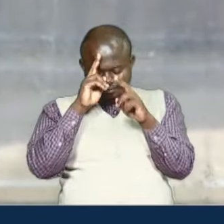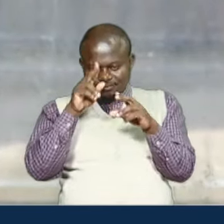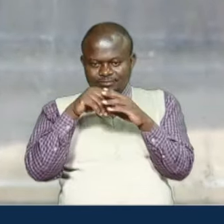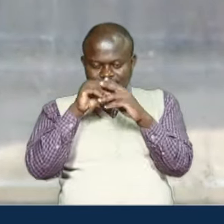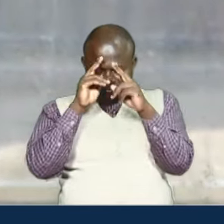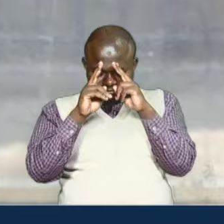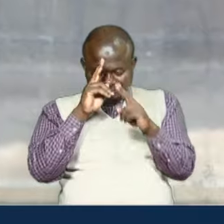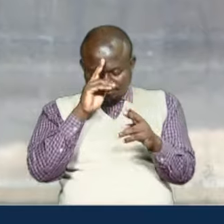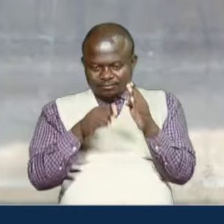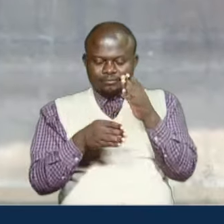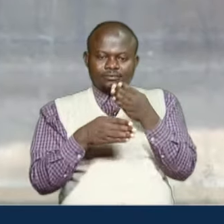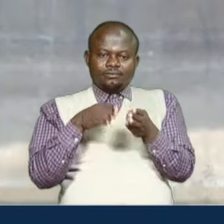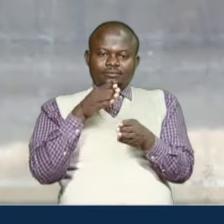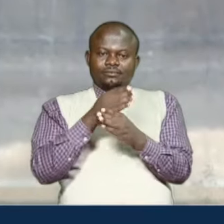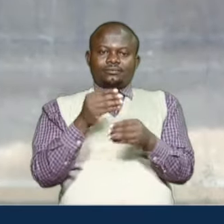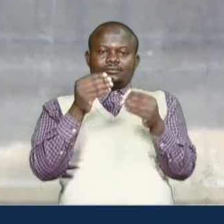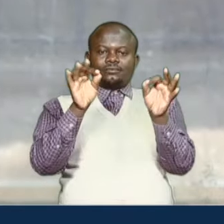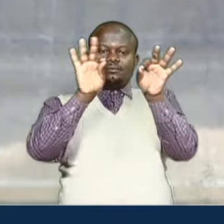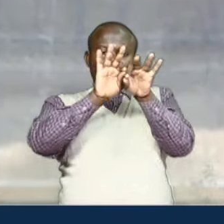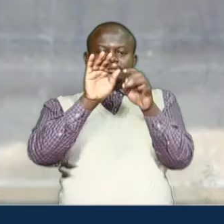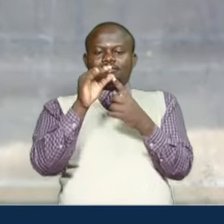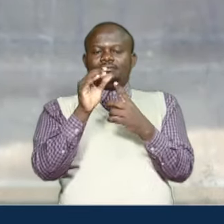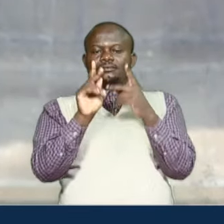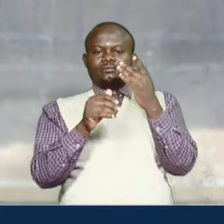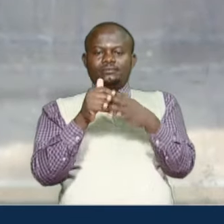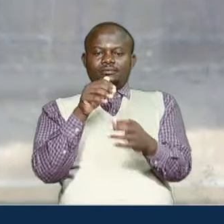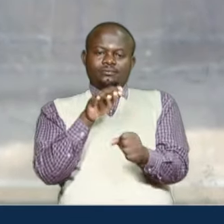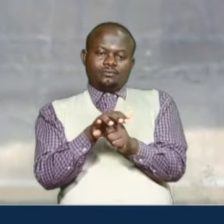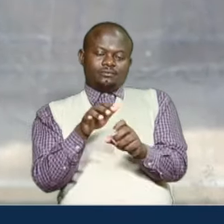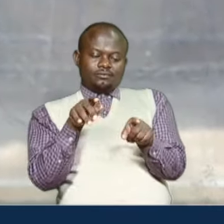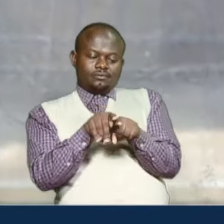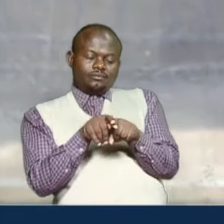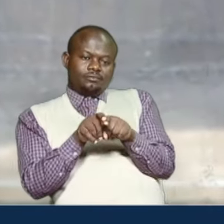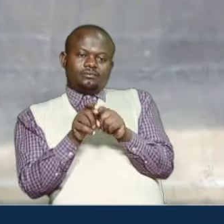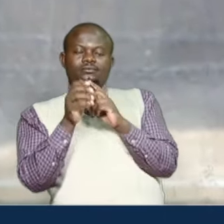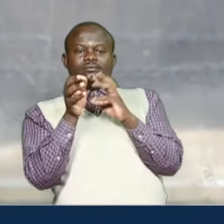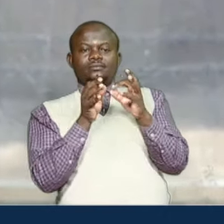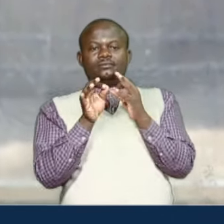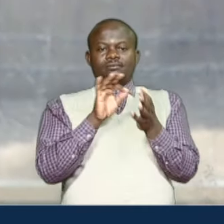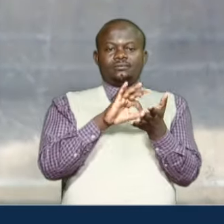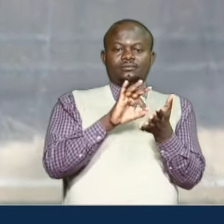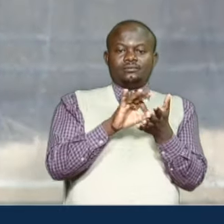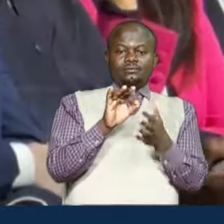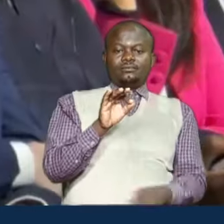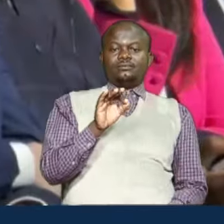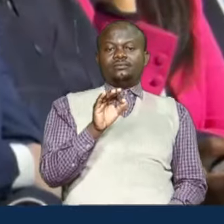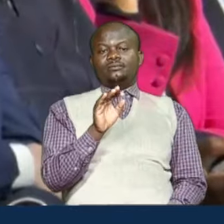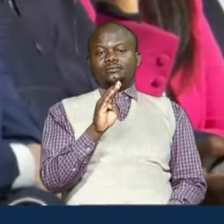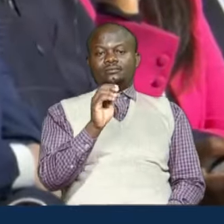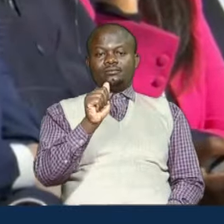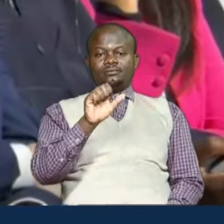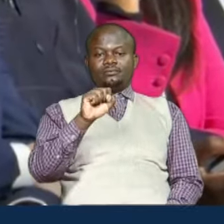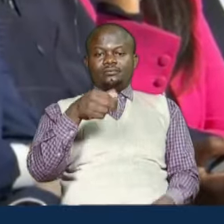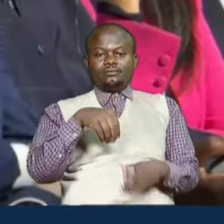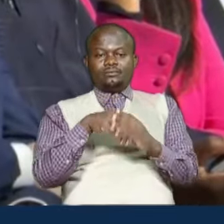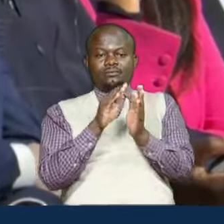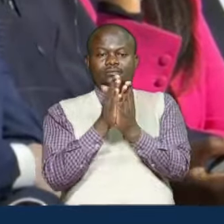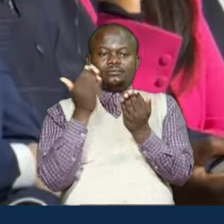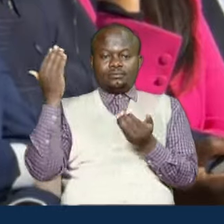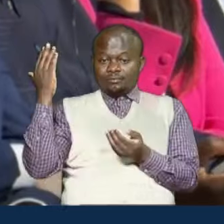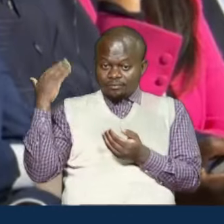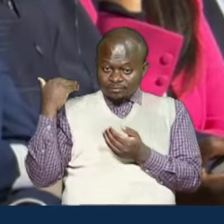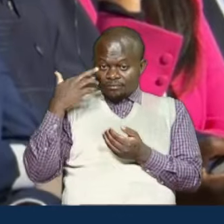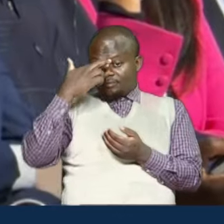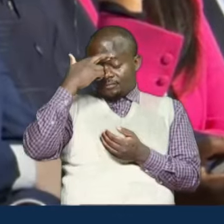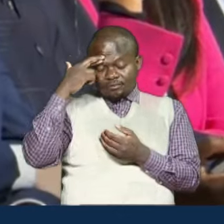agaciro imico n'abantu b'ingeri nyinshi nk'uko bishimangirwa n'umwanditsi Suleiman Bashir mu gitabo cye giheruka niyo